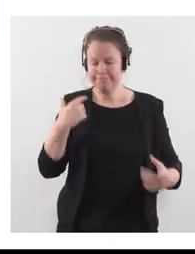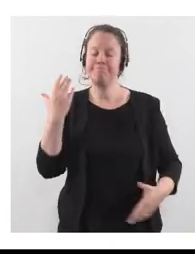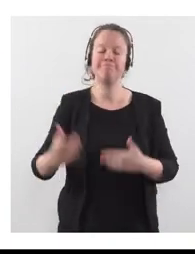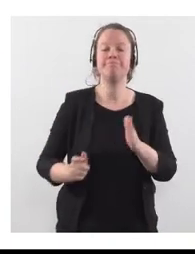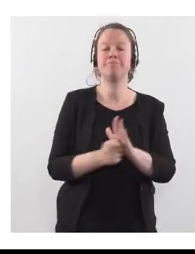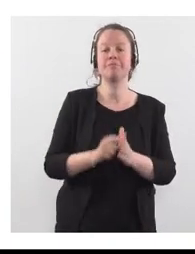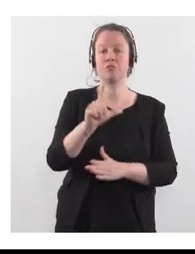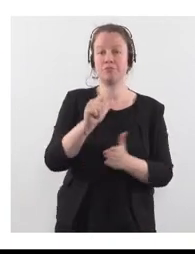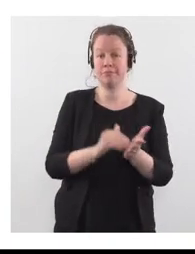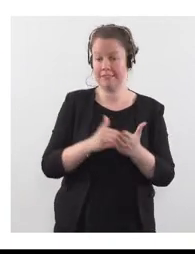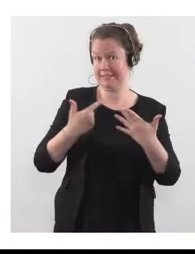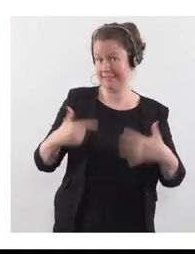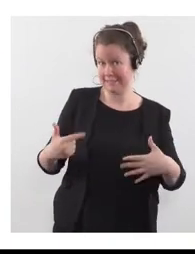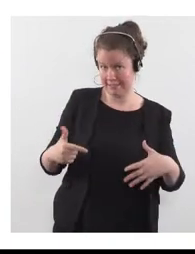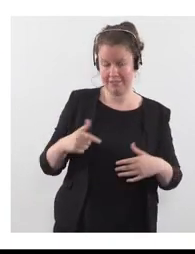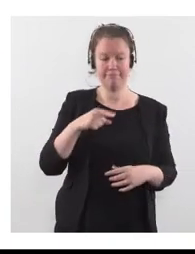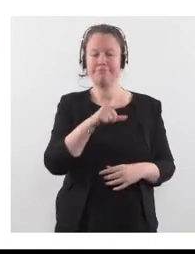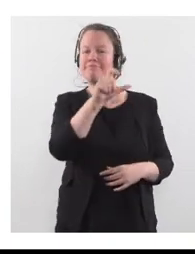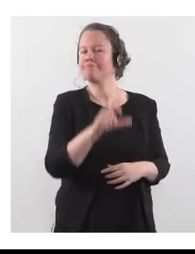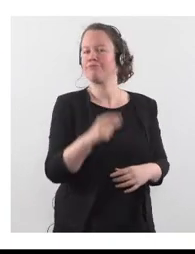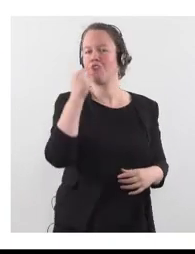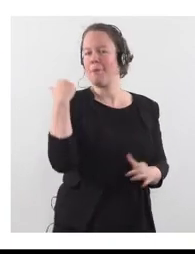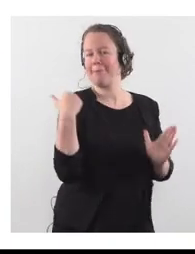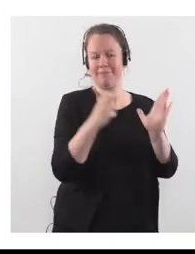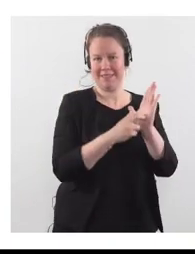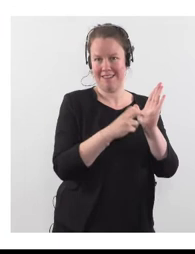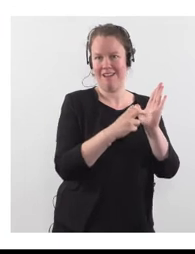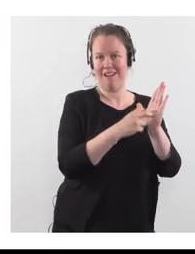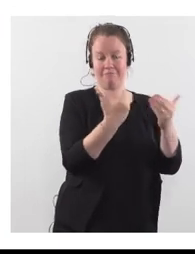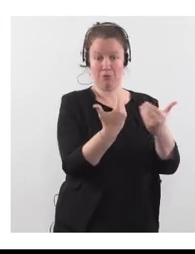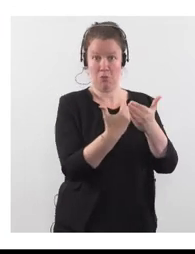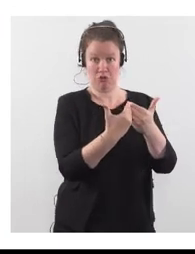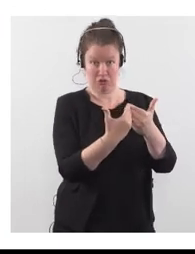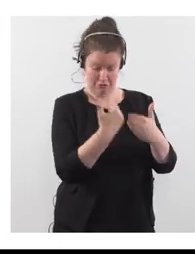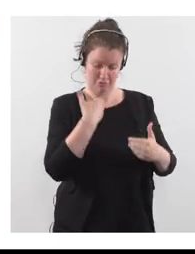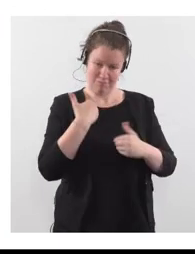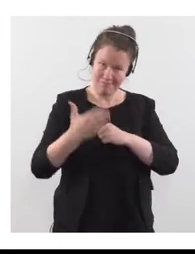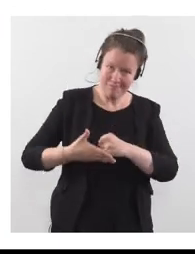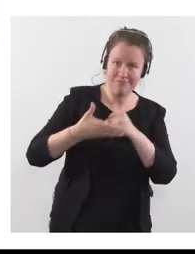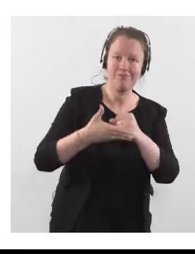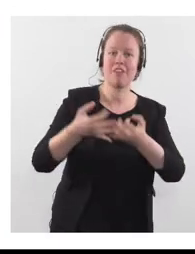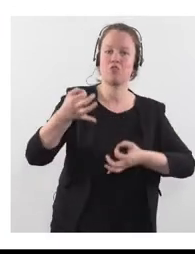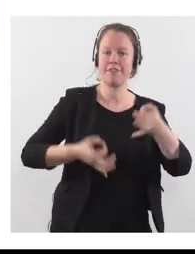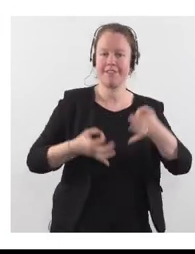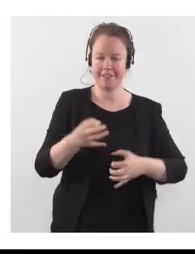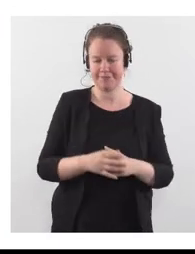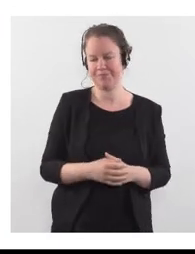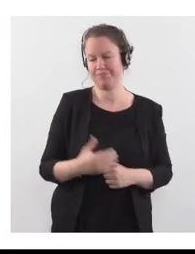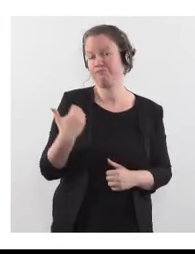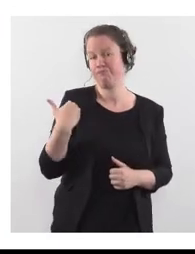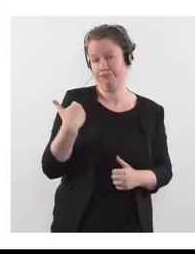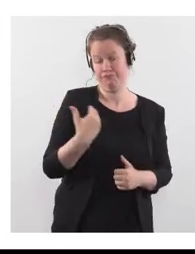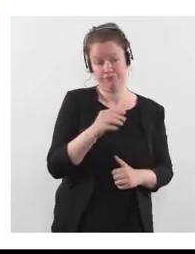l'a décrit, il est venu vers vous et nous a demandé une assistance juridique. Fida l'a décrit très bien,